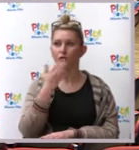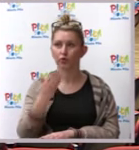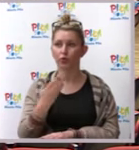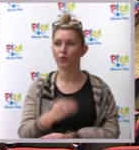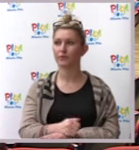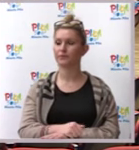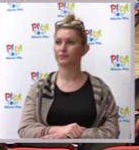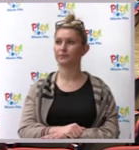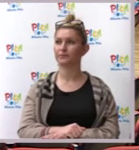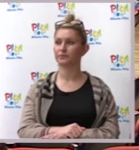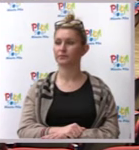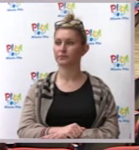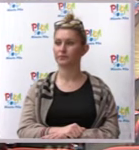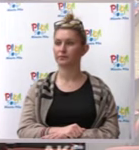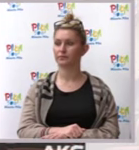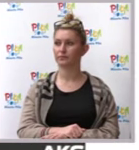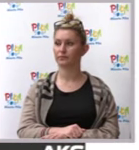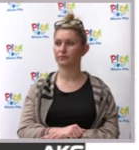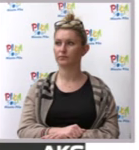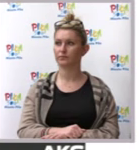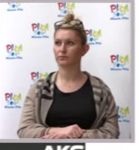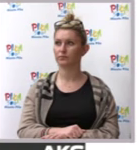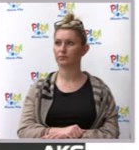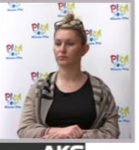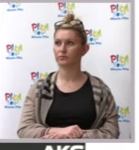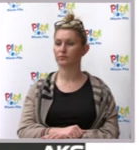wstrzymał? Dziękuję.